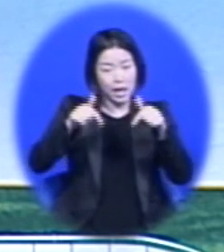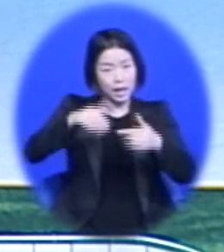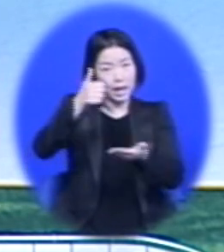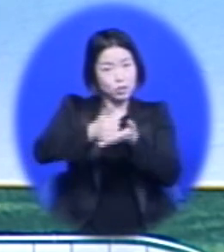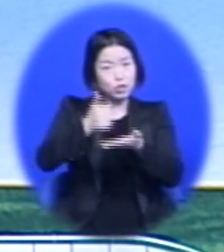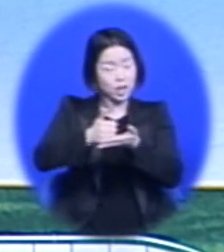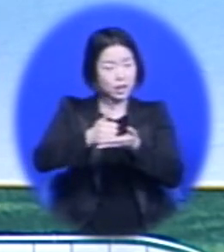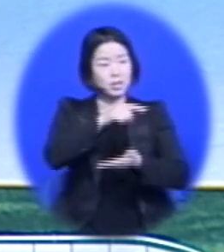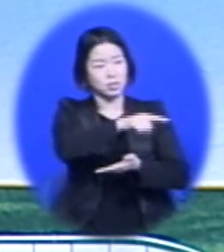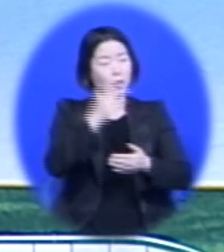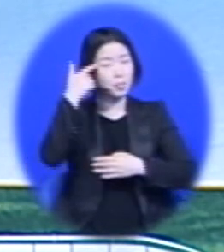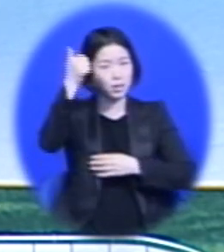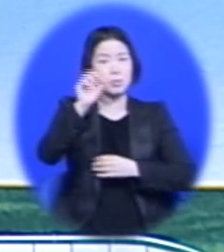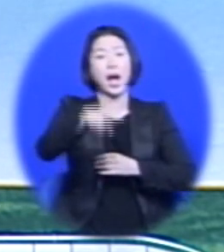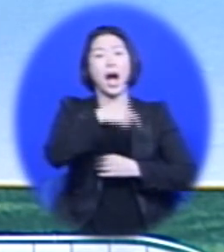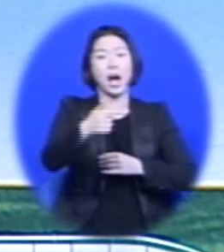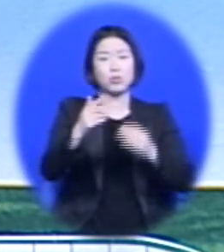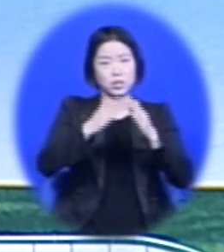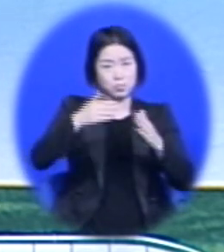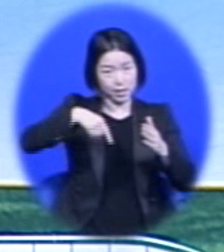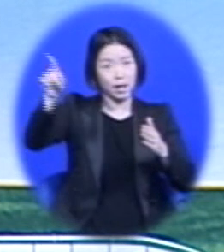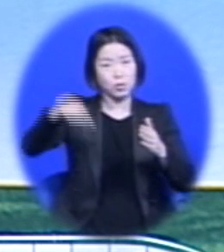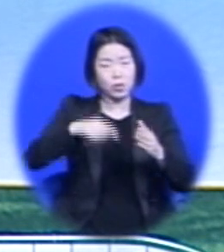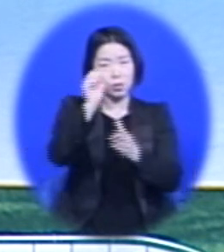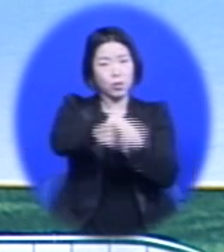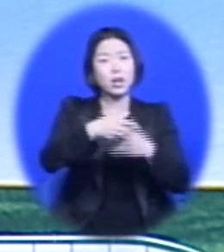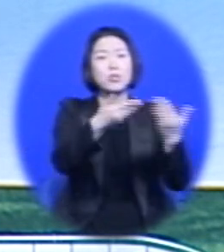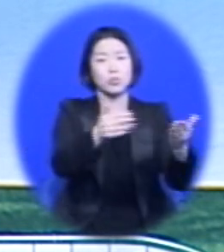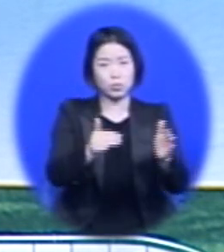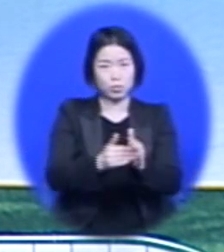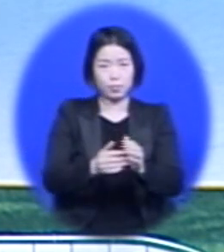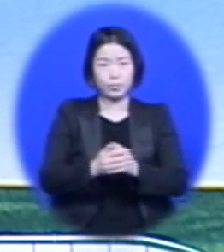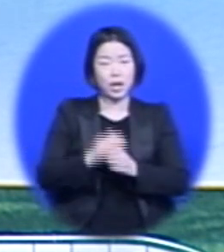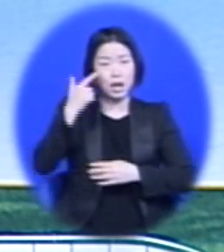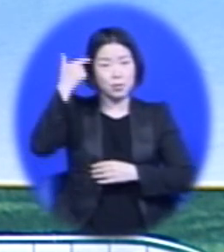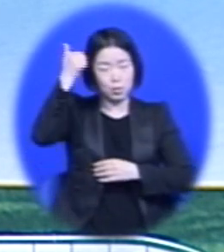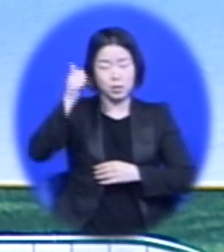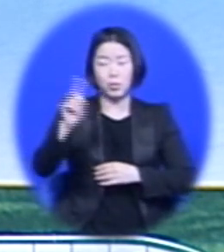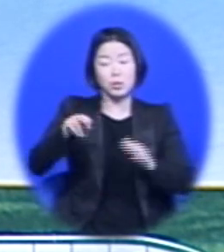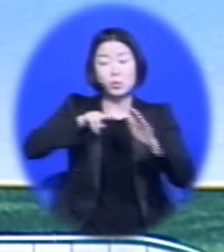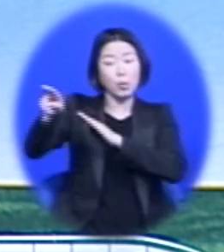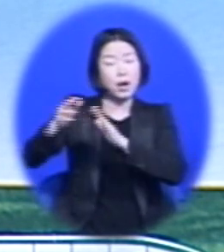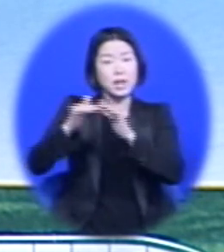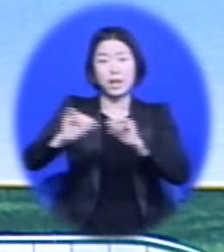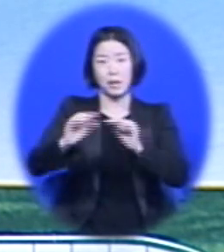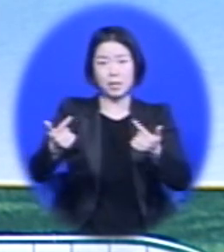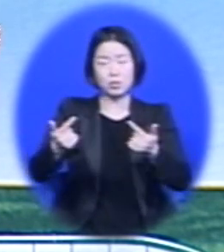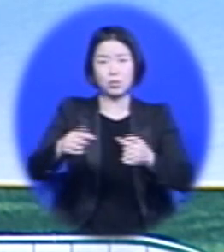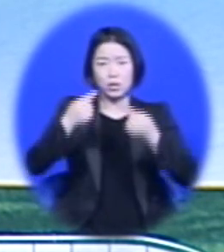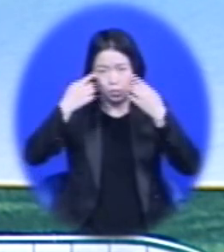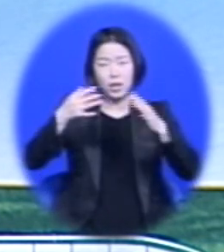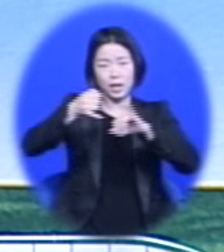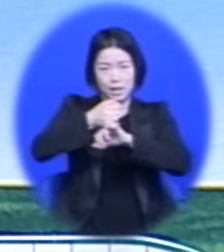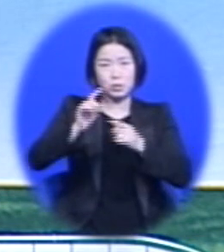목사님에게 하루 집에 다녀올 수 있도록 허락을 해 주었습니다. 목사님은 어디 도망갈 분도 아니고 정확하게